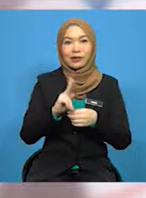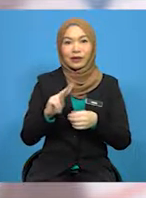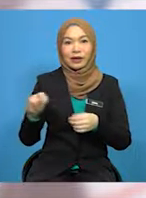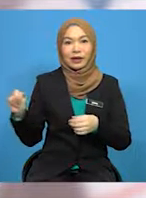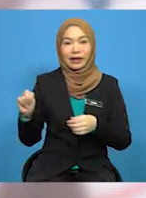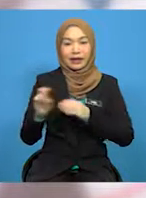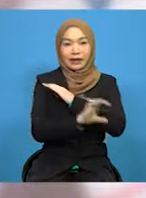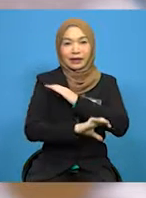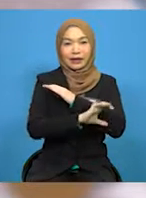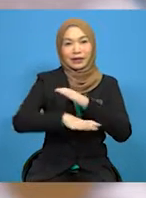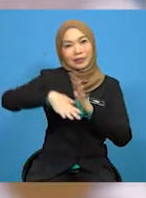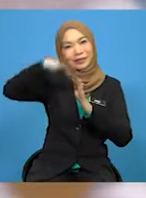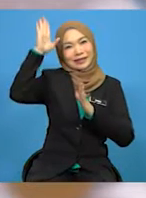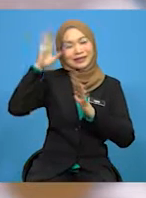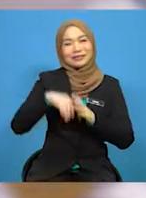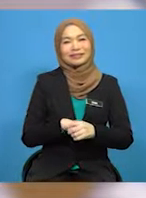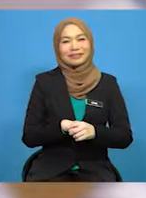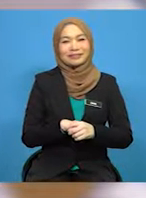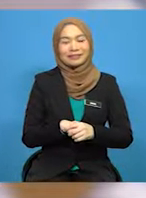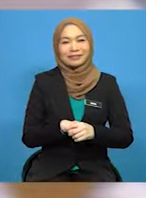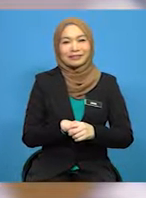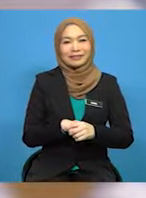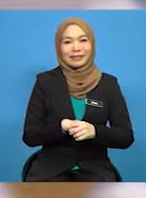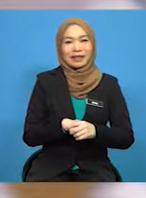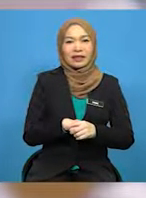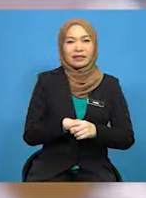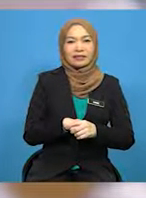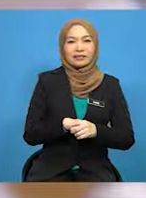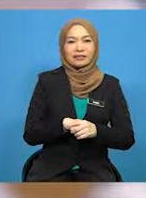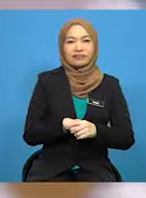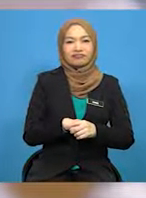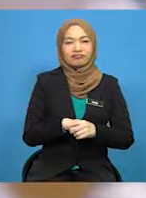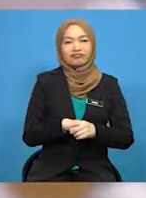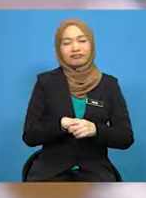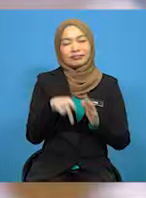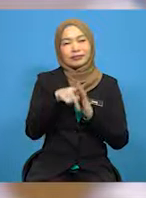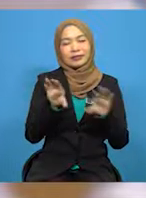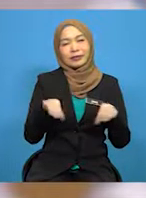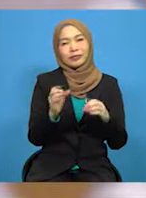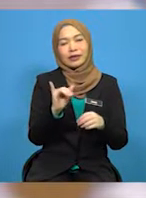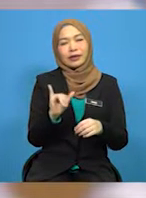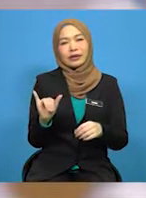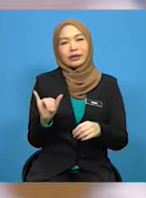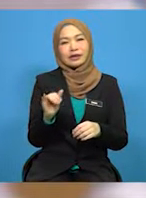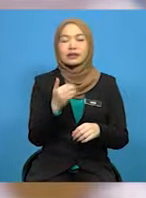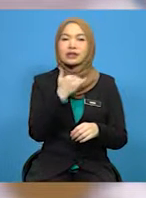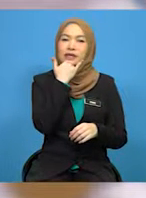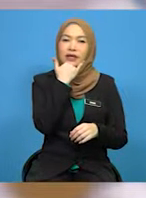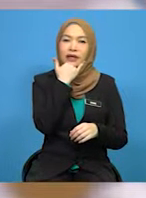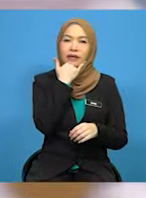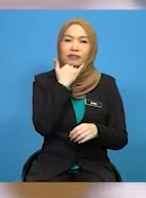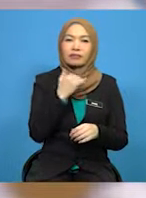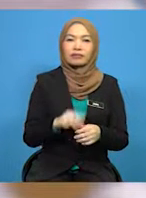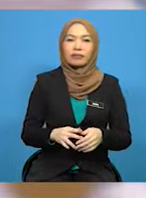yang sepatutnya. Kegiatan jenayah seperti dadah adalah membimbangkan dan